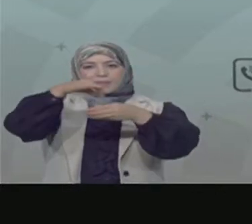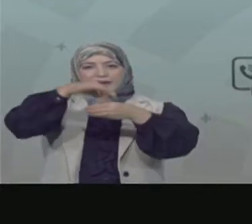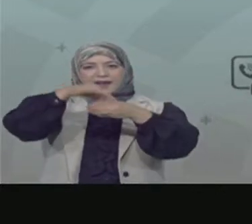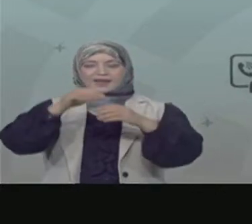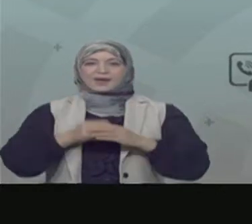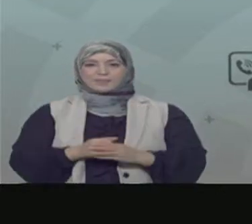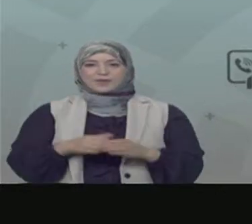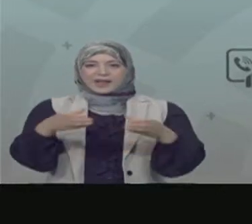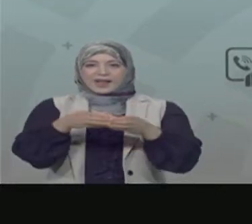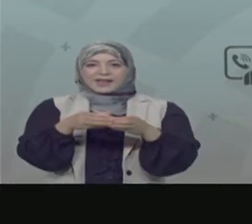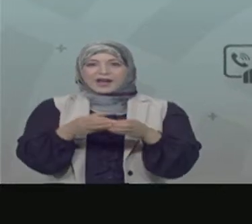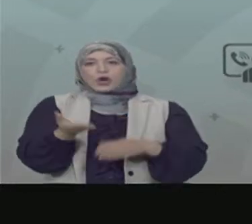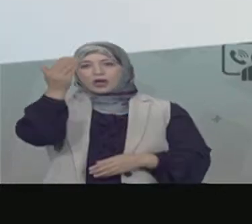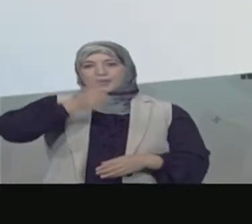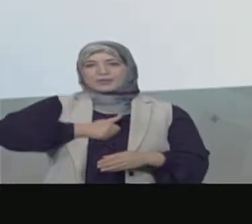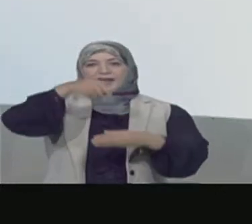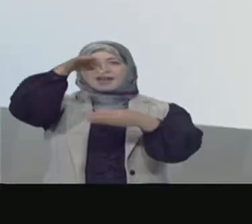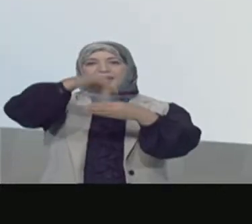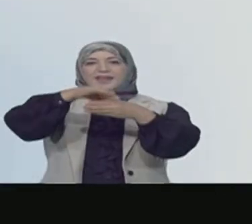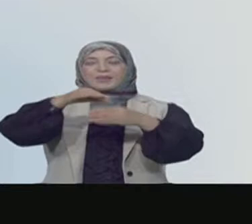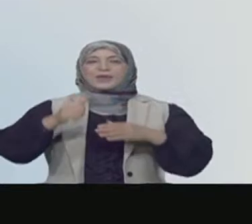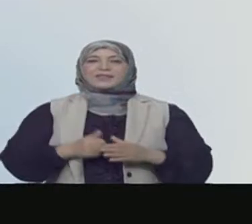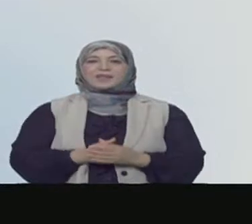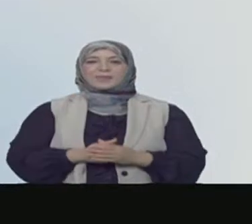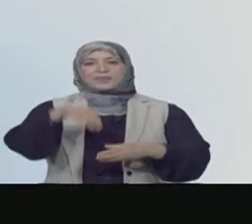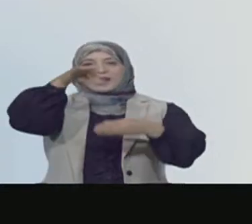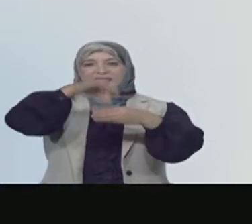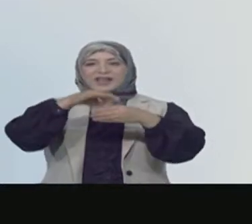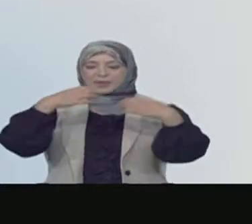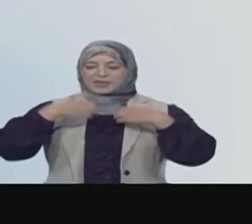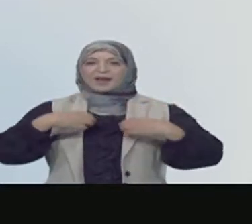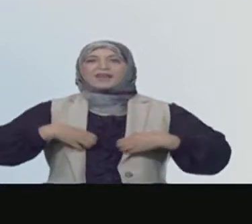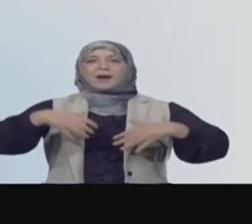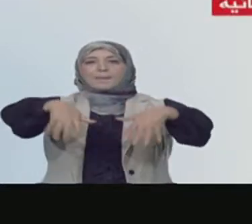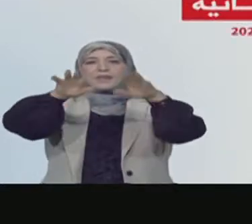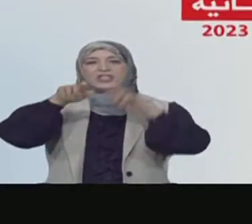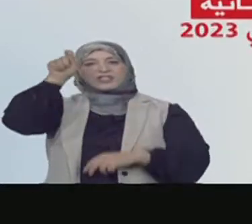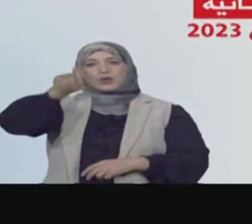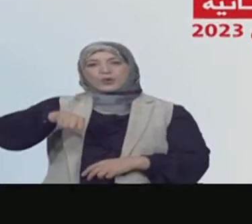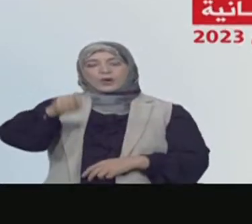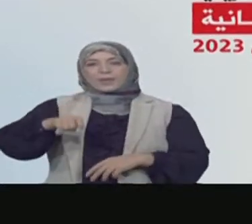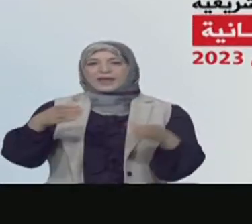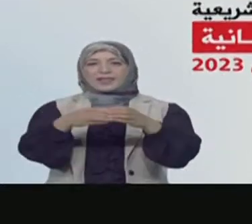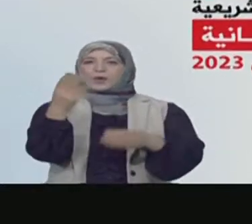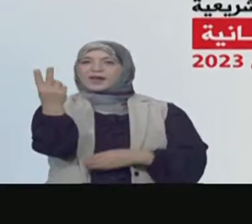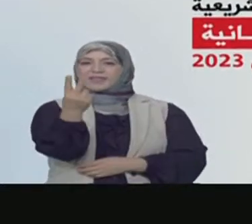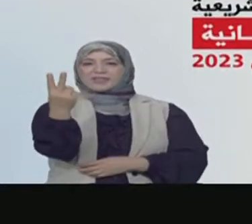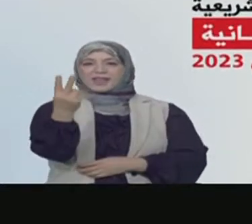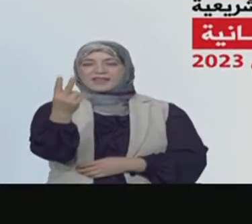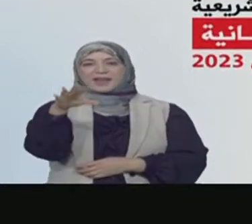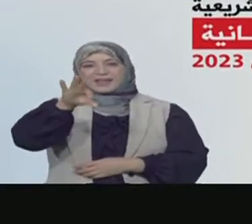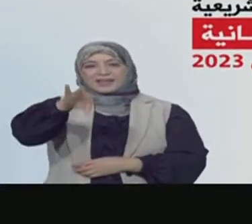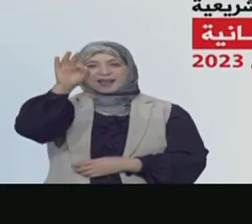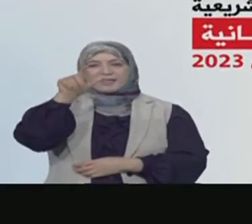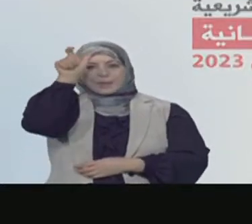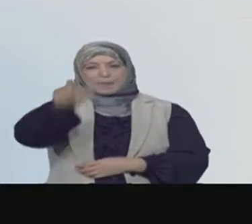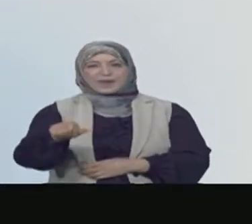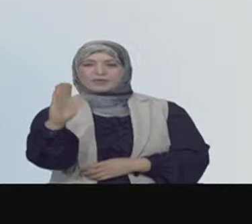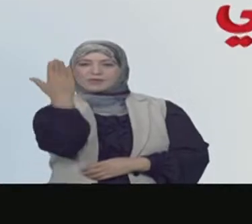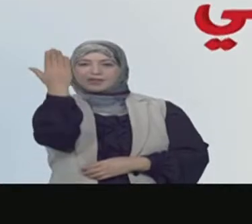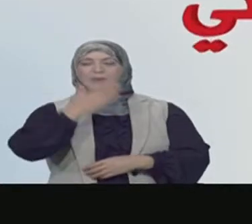على الفيسبوك الهيئه العليا المستقله للانتخابات اعضاء مجلس النواب الشعب الدوله